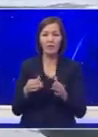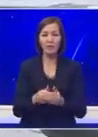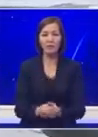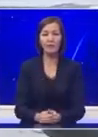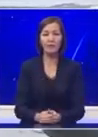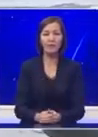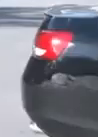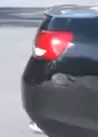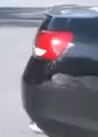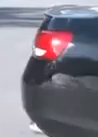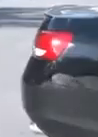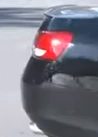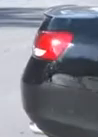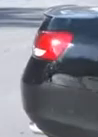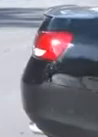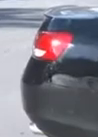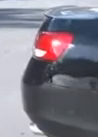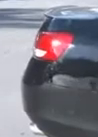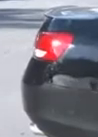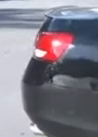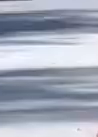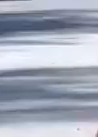аделях жаркенова гурманжанка